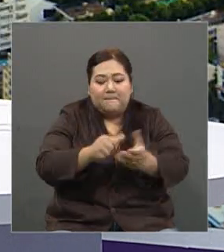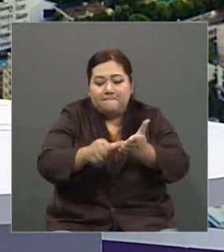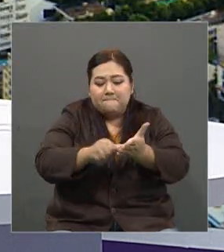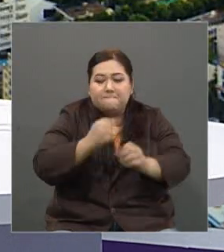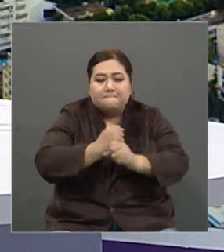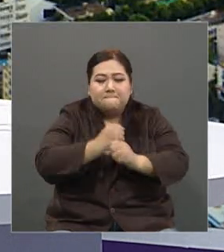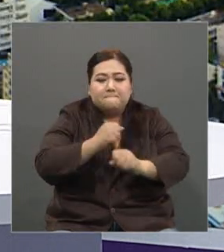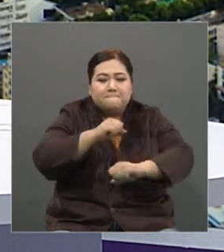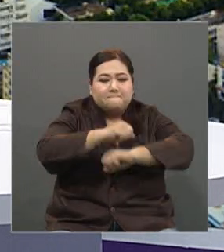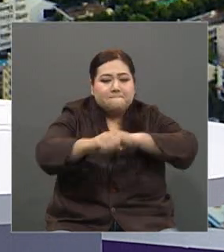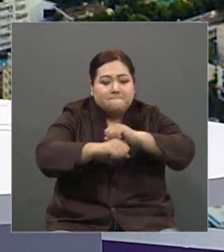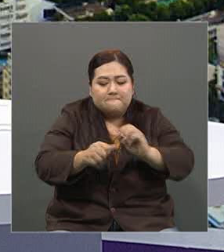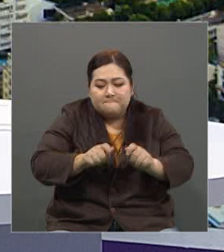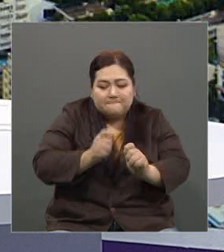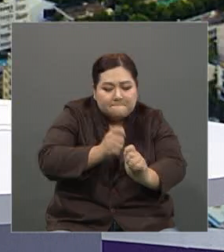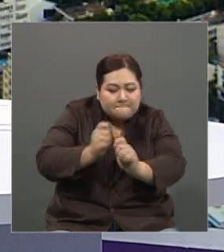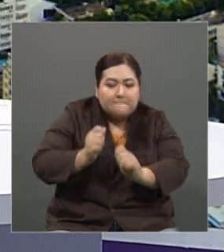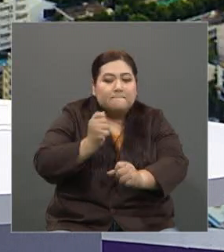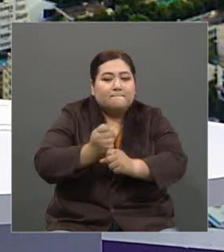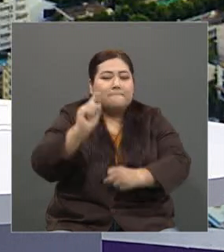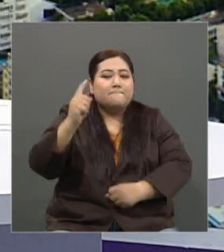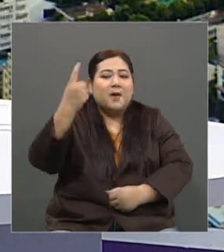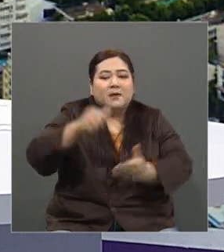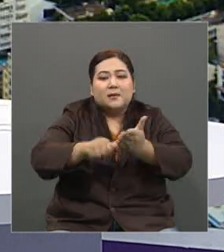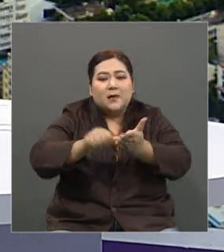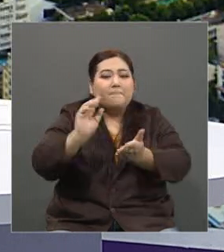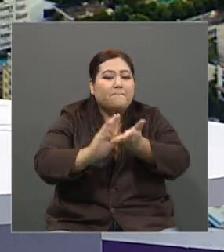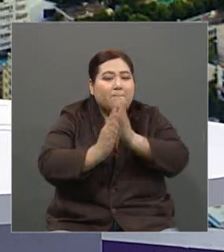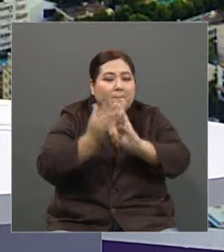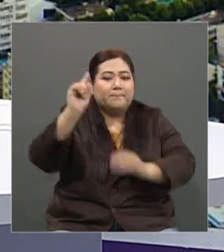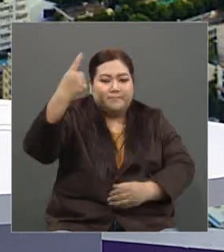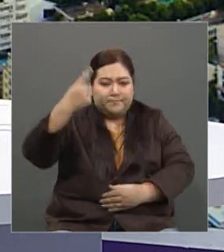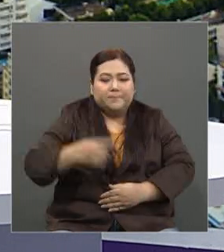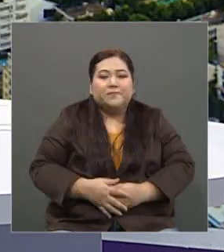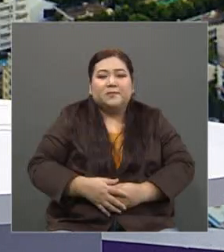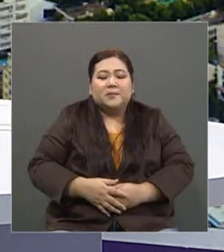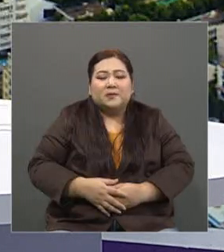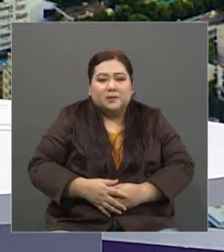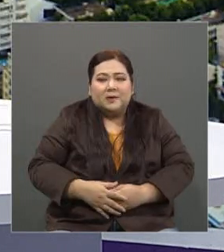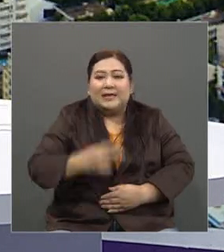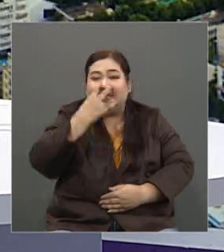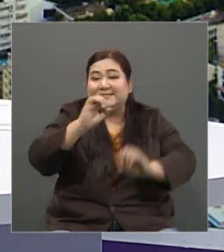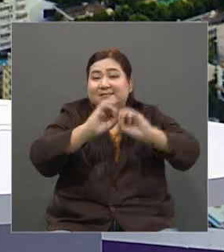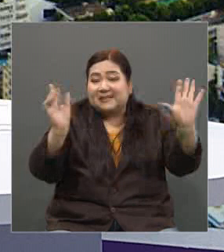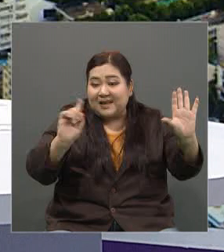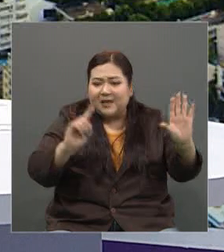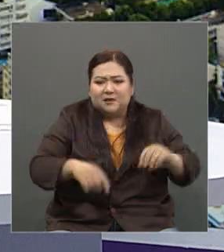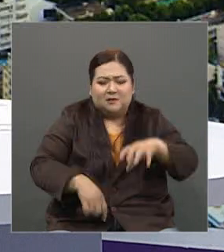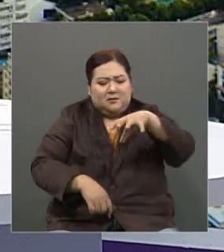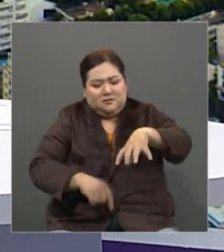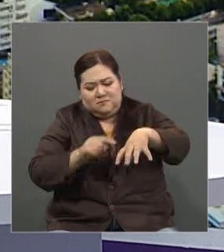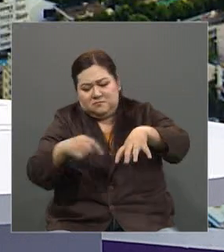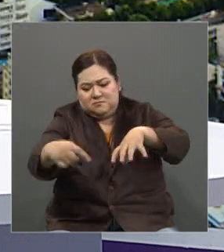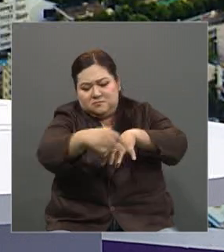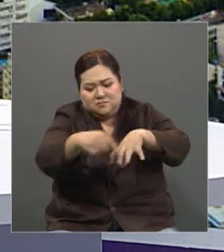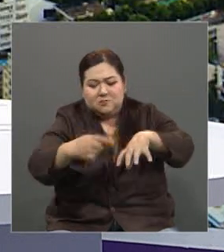รวมปรับปรงหลายส่วนแต่ถาเกิดเห็นเป็ชัดเจ็นด้ลกตาเจ็นคว มปรับปุงแค่เฉพาะด